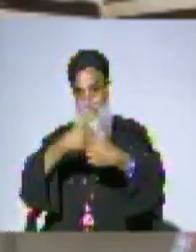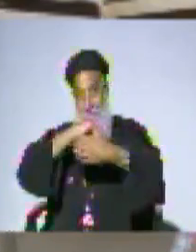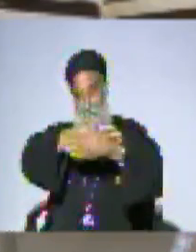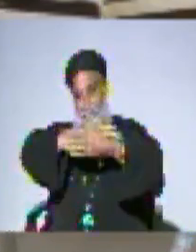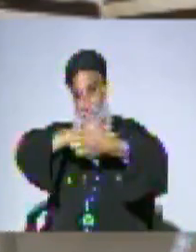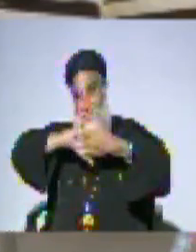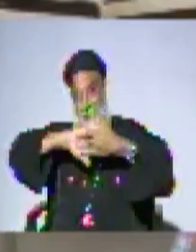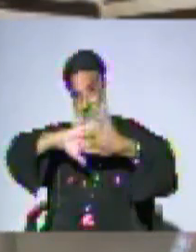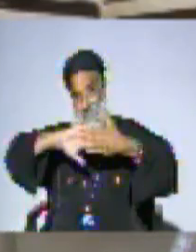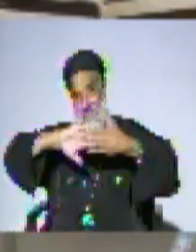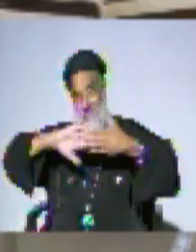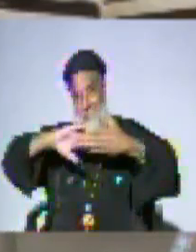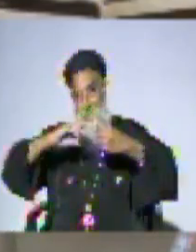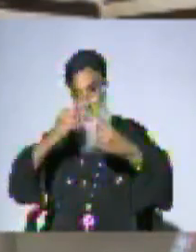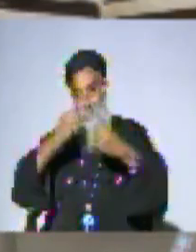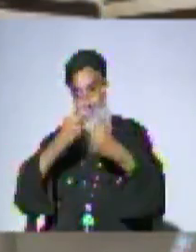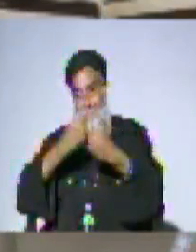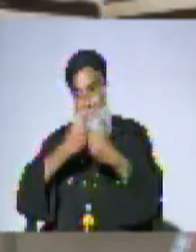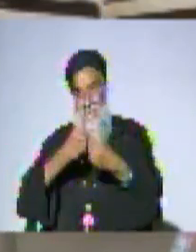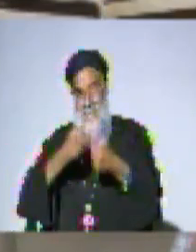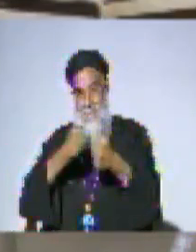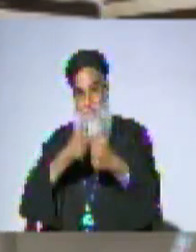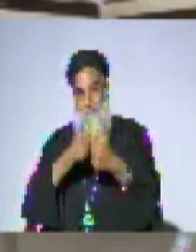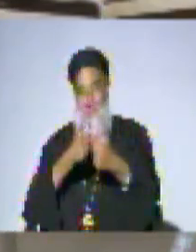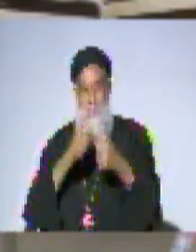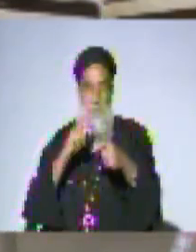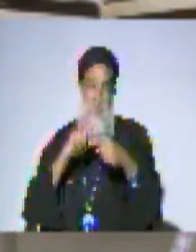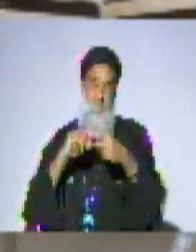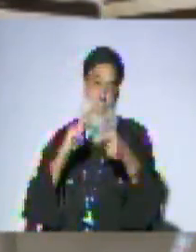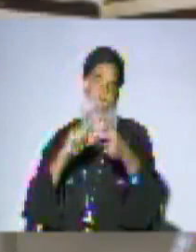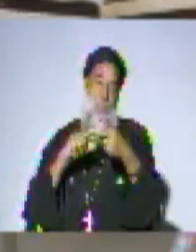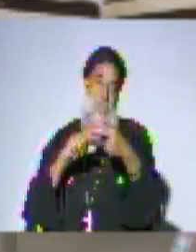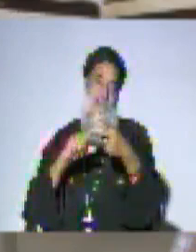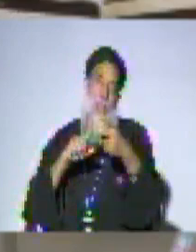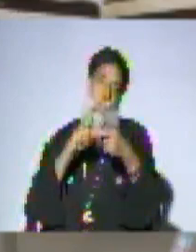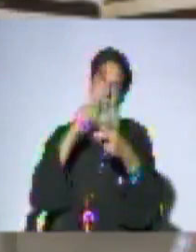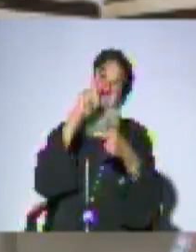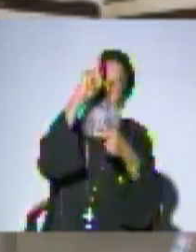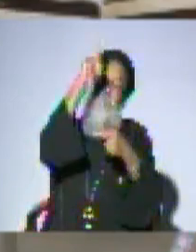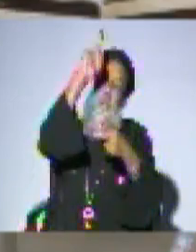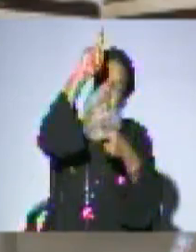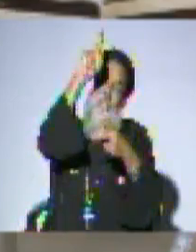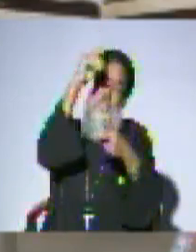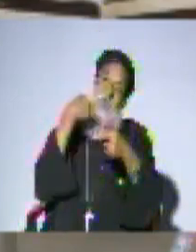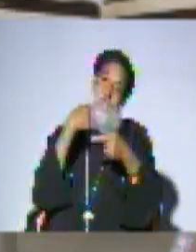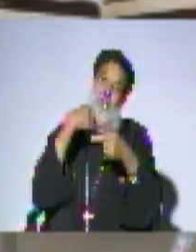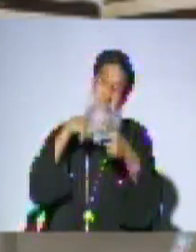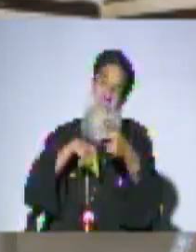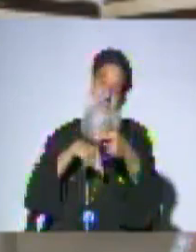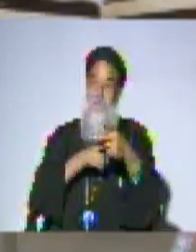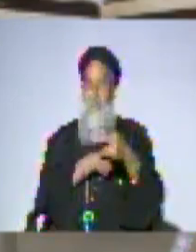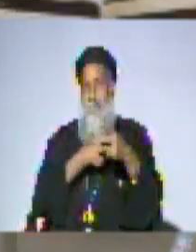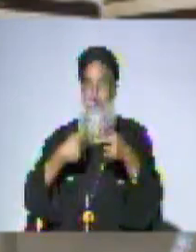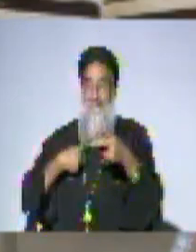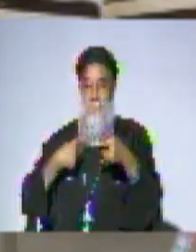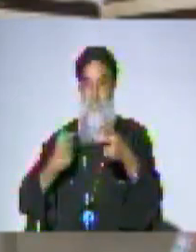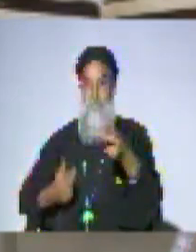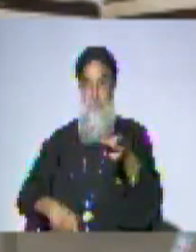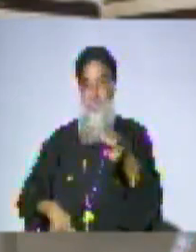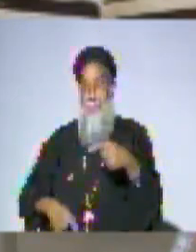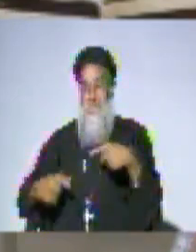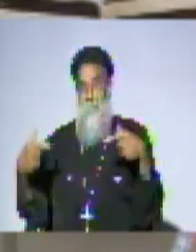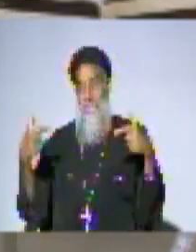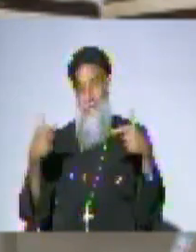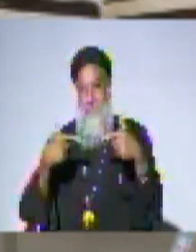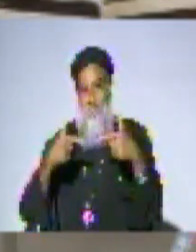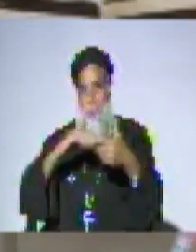مع بعض، ده سلام ناقص لان في ارادة الانسان محدود. لكن محدود، لكن